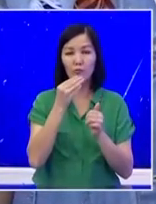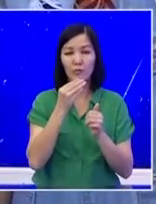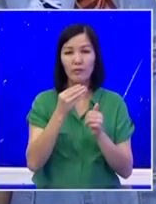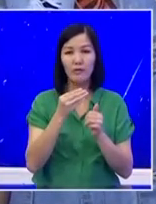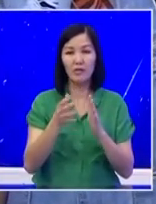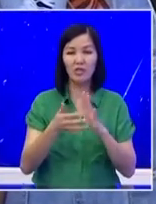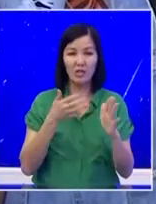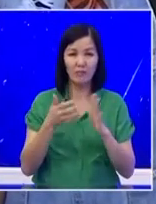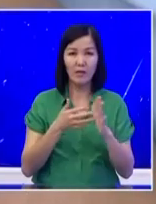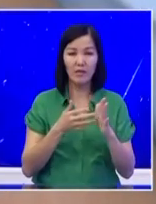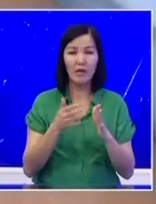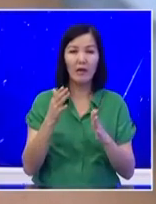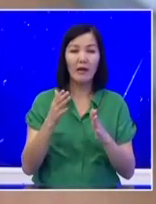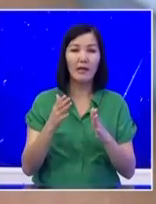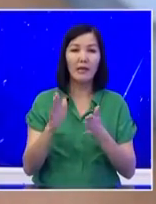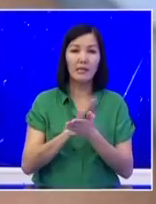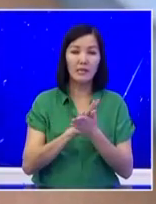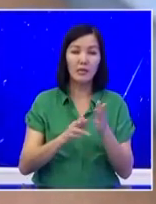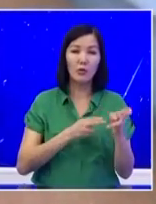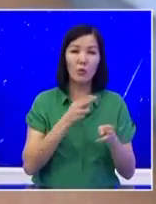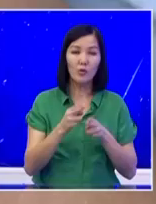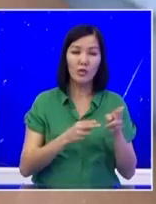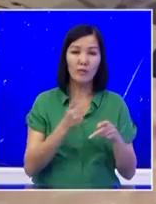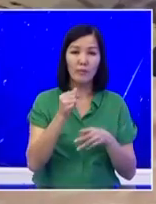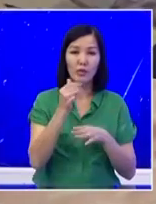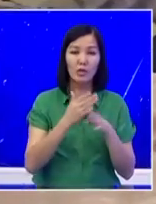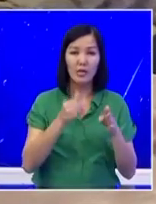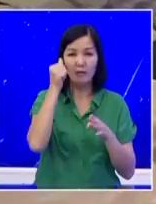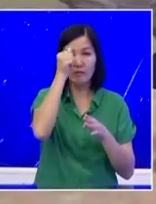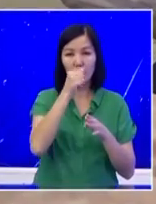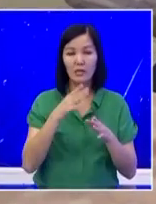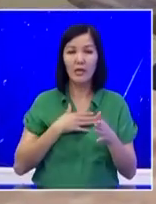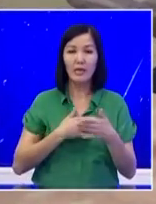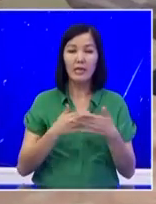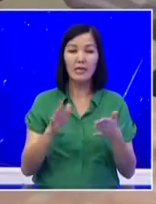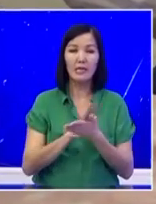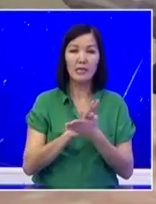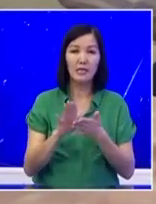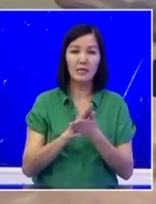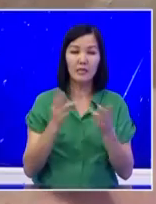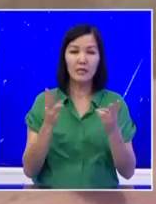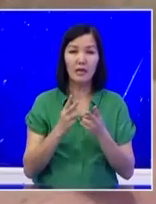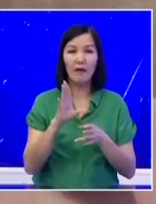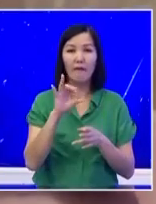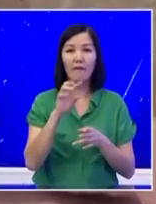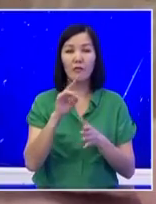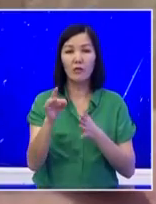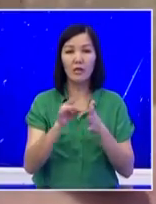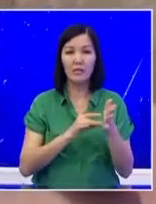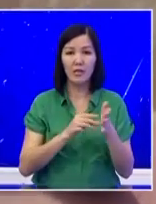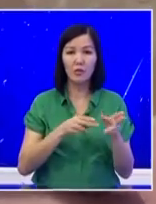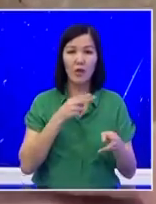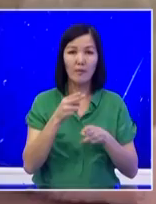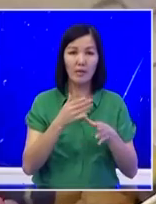артылмайды. Қыздарына тегін ота жасатуға 1,5 жыл уақыт керек еді. Алайда еріктілердің көмегінің арқасында Вероникаға дер кезінде